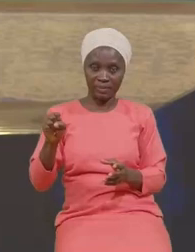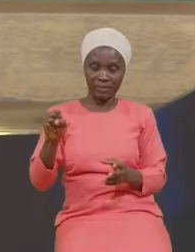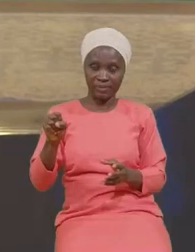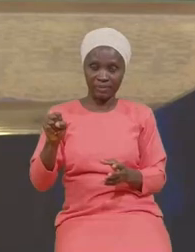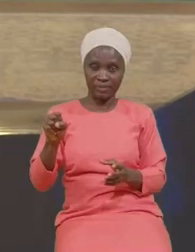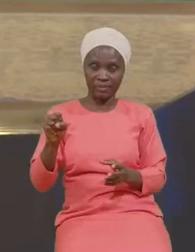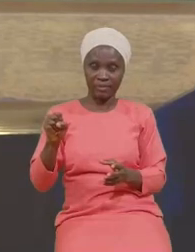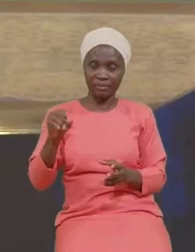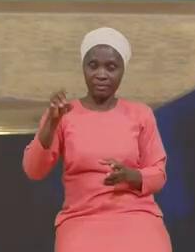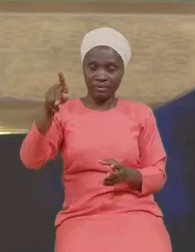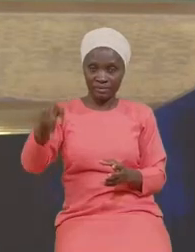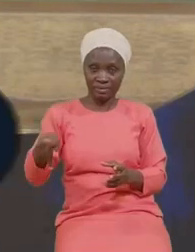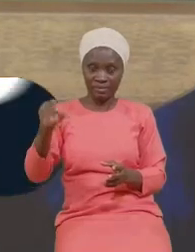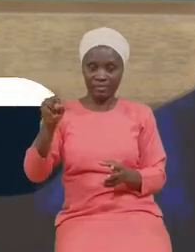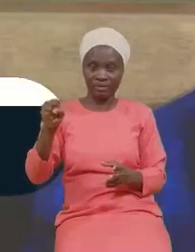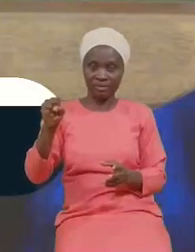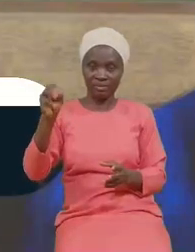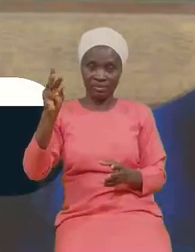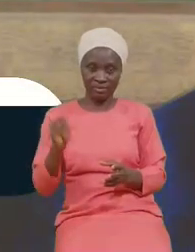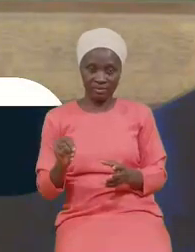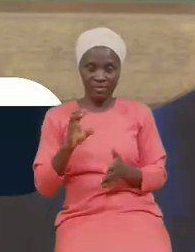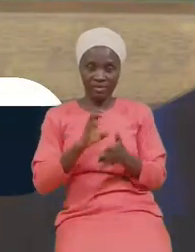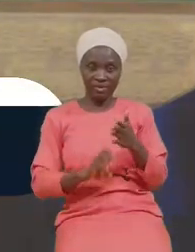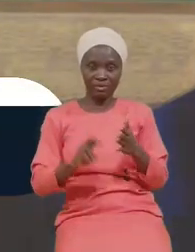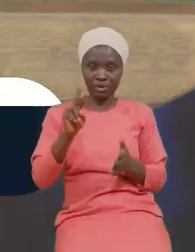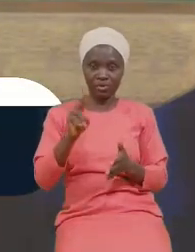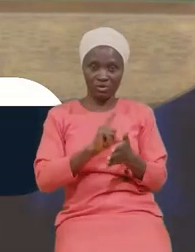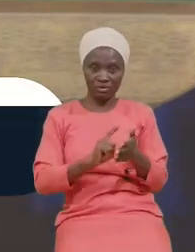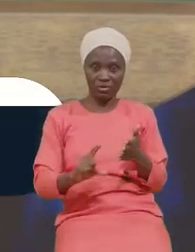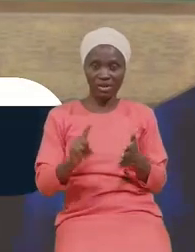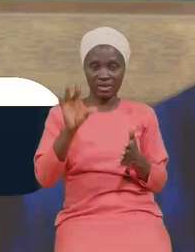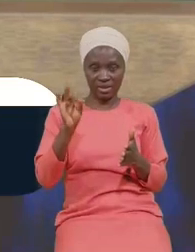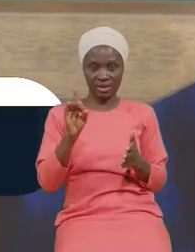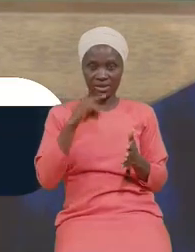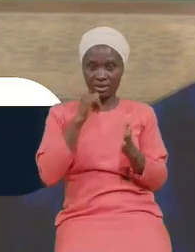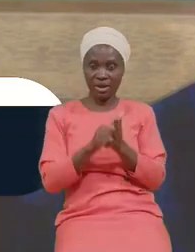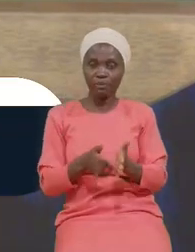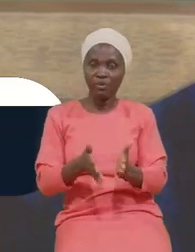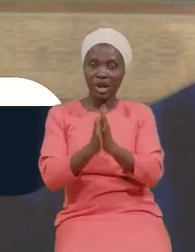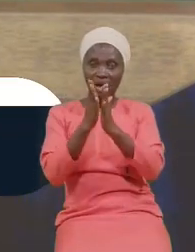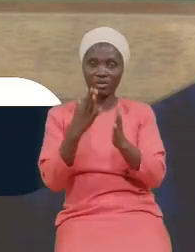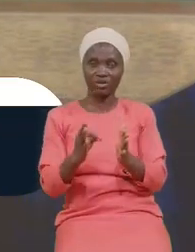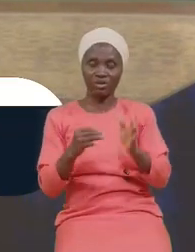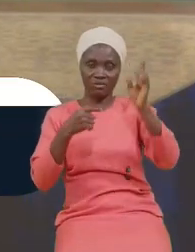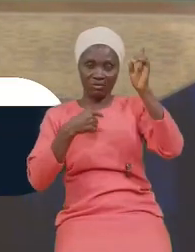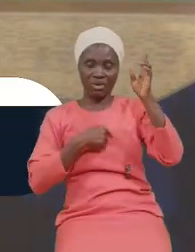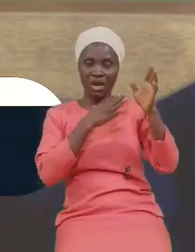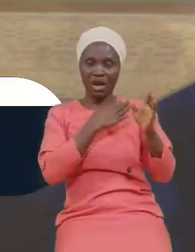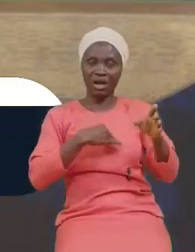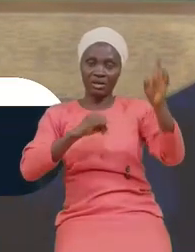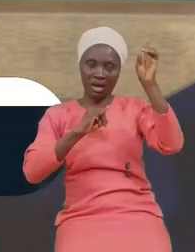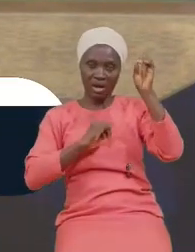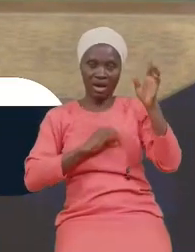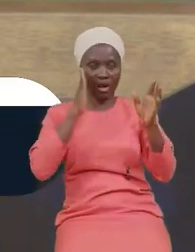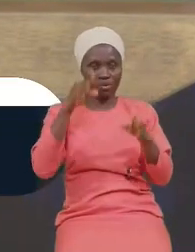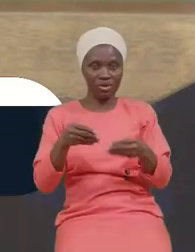chapitre 2 je l'ai le verset 8 demande de moi et je te donnerai